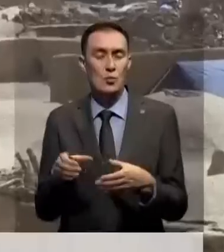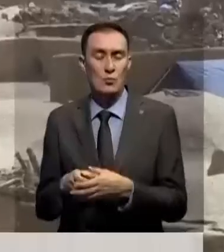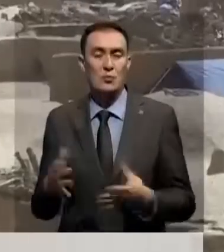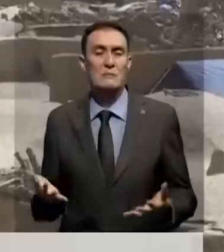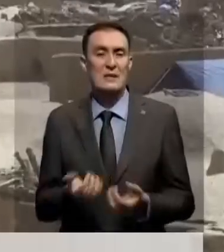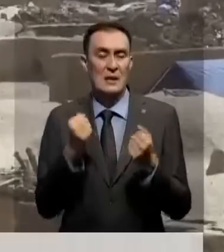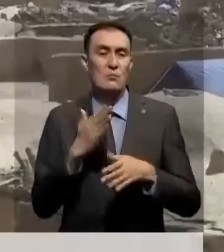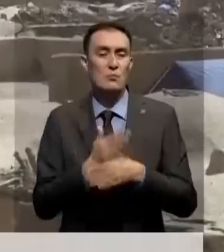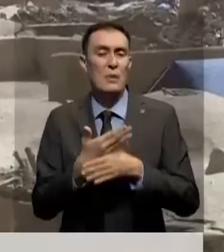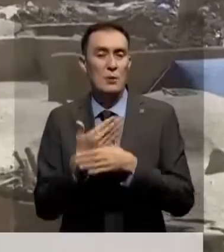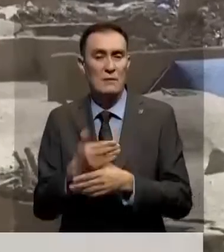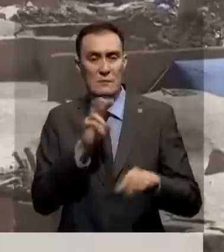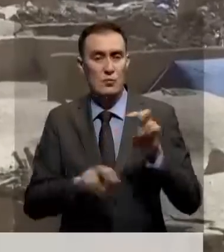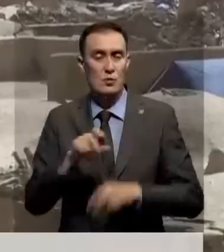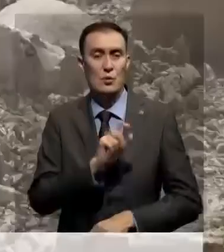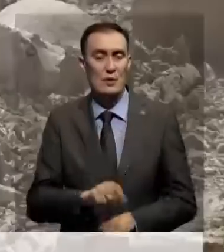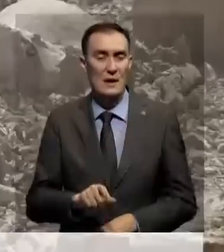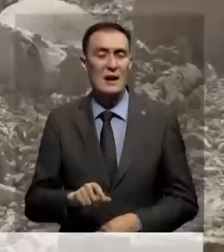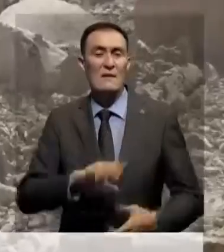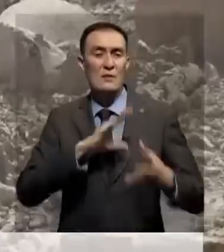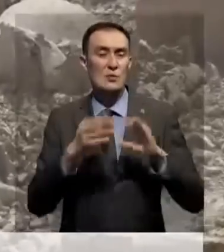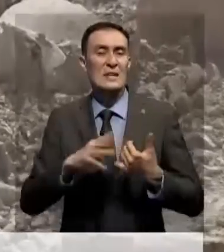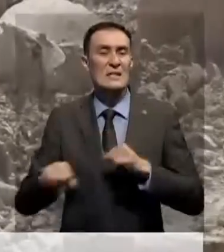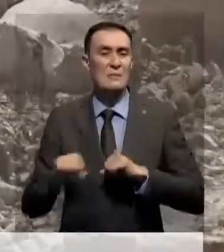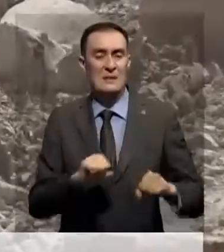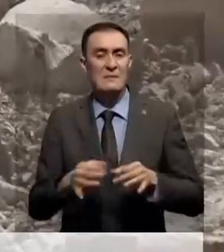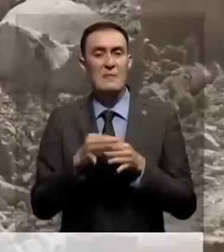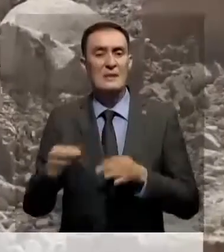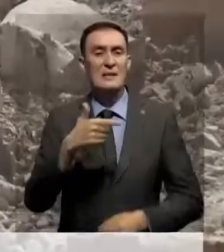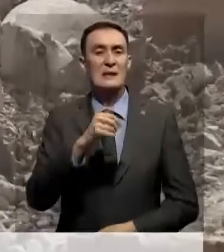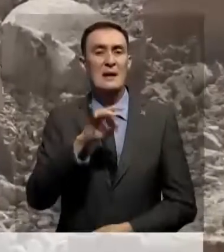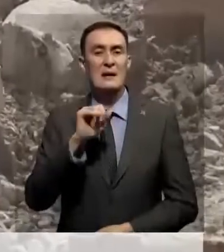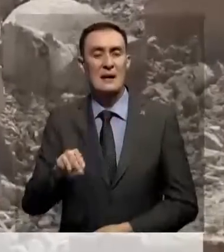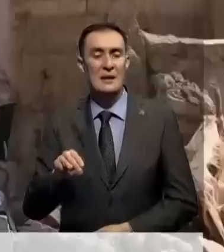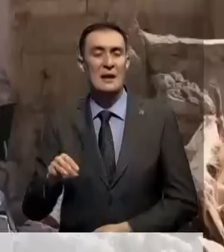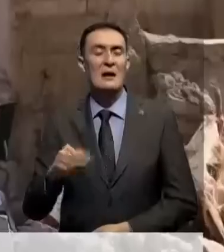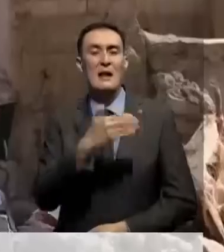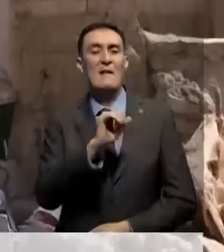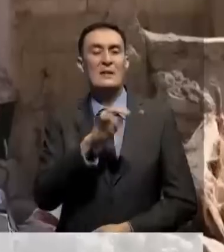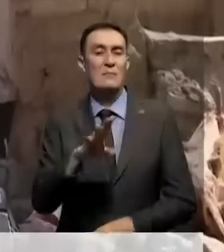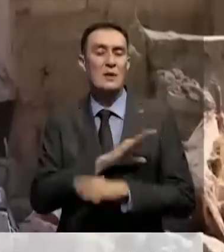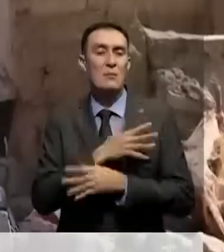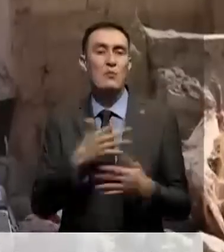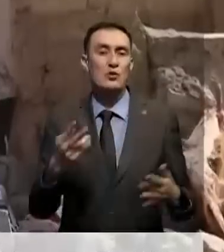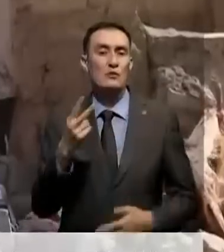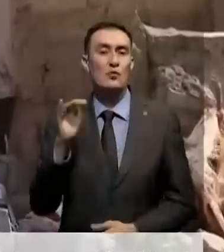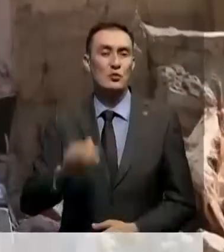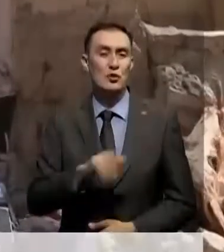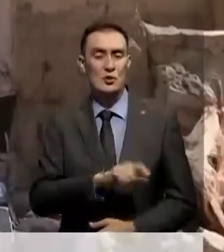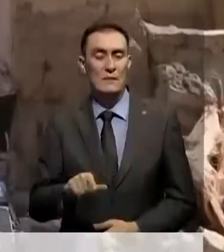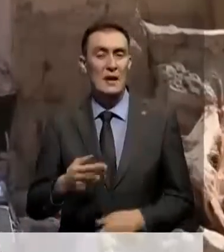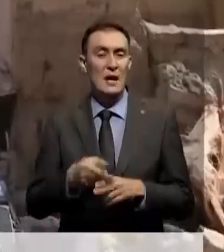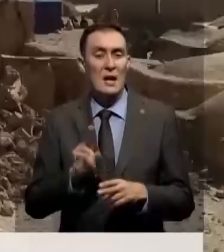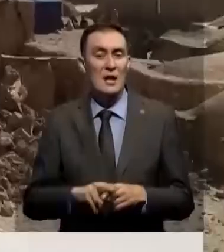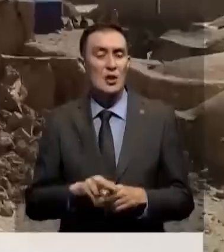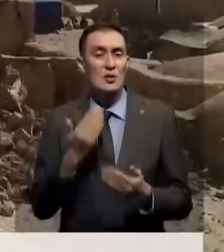кинологи, которые помогут с поиском людей. Напомню, в результате землетрясения в провинции Герат на западе Афганистана погибли больше 2000 человек. И это